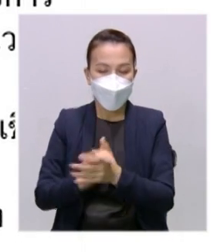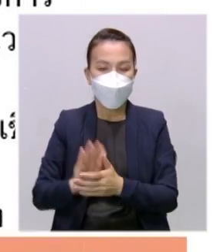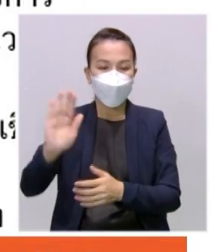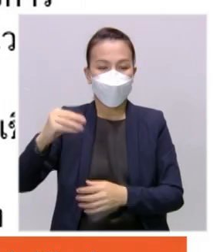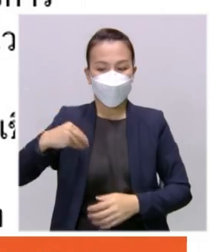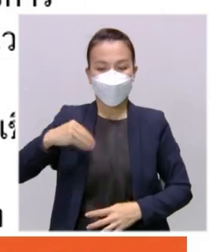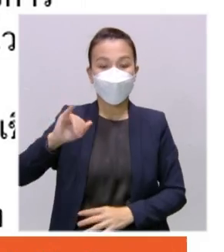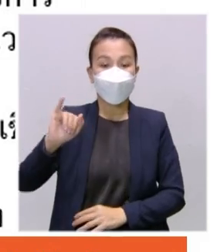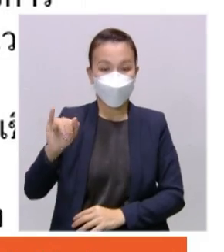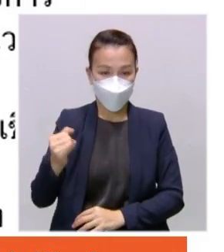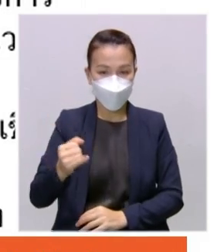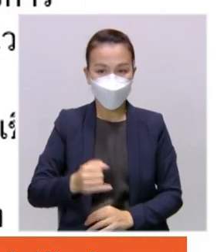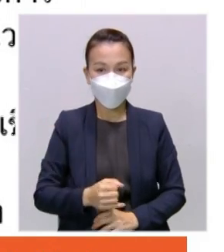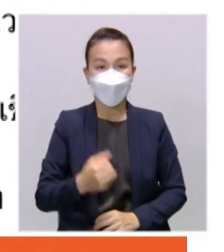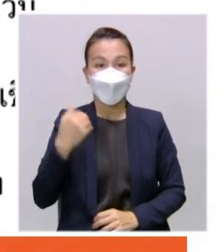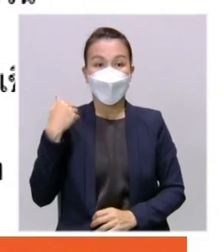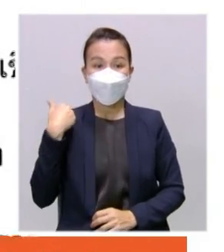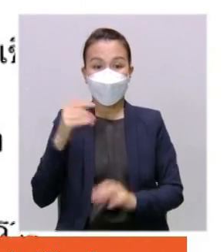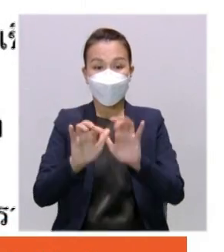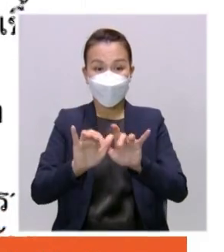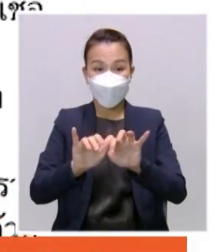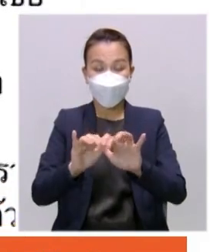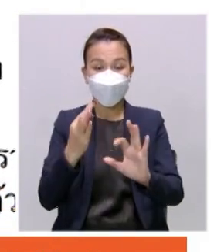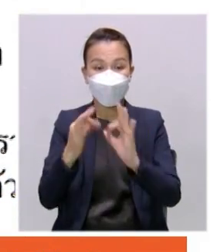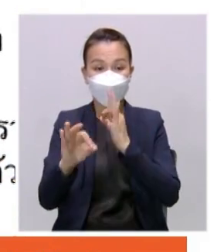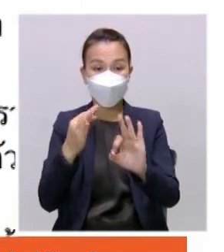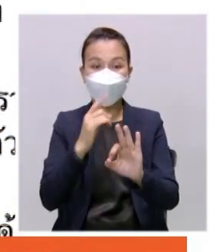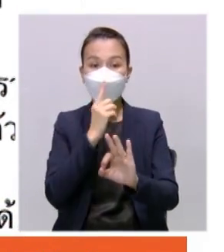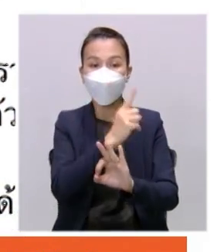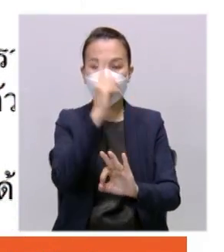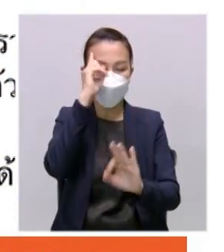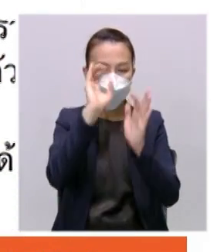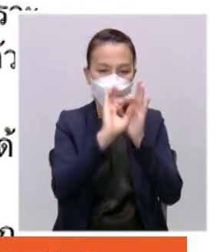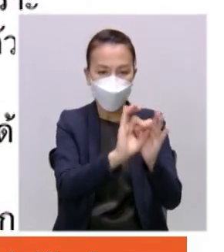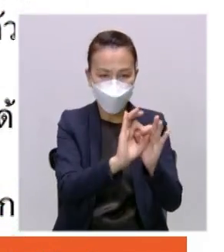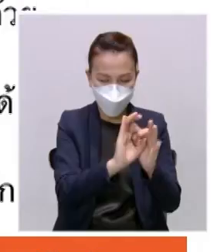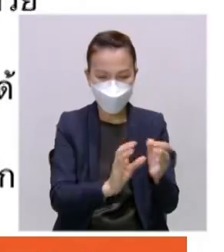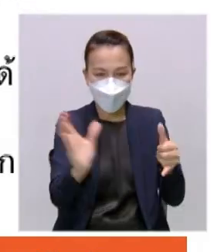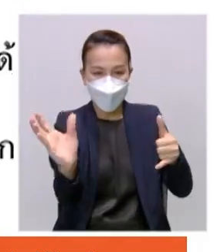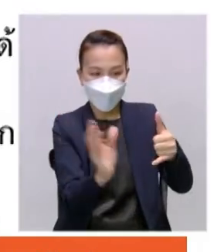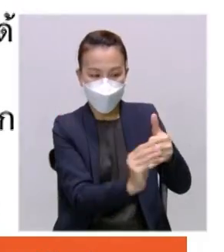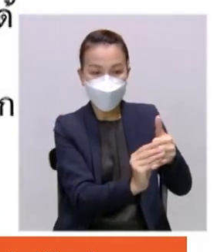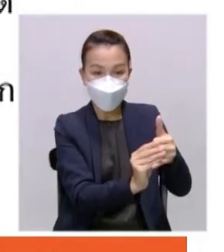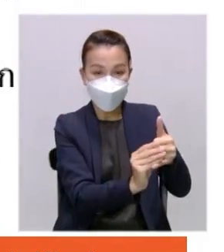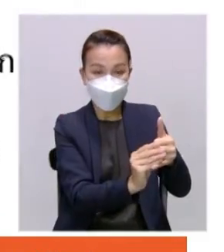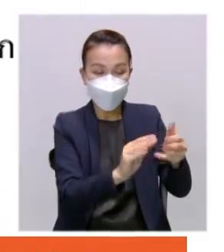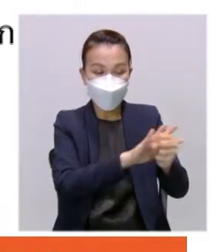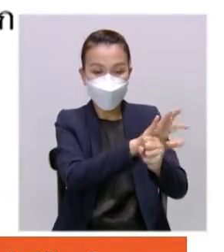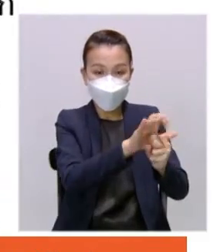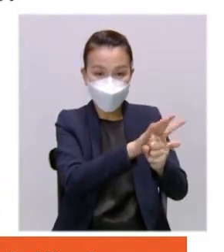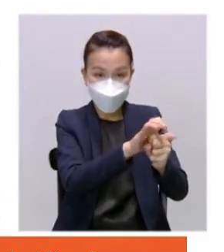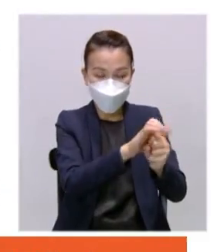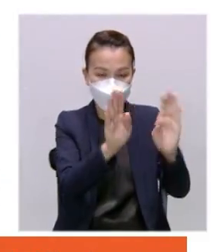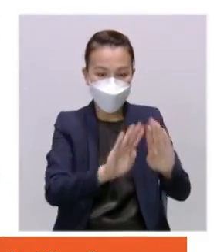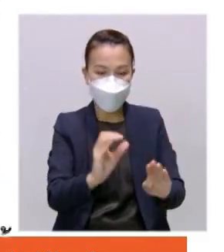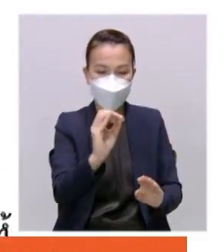ยศาสตร์จุฬาลงกรณ์มหาวิทยาลัยค่ะท่านโพสต์ Facebook ส่วนตัวแสดงความเป็นห่วงเรื่องของการติดเชื้อสายพันธุ์โอมิครอนในกลุ่ม